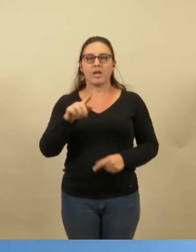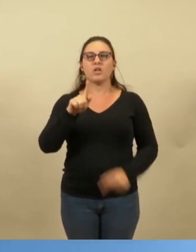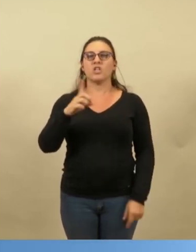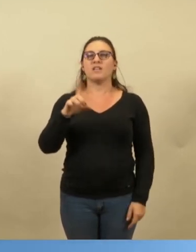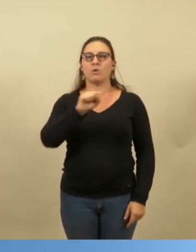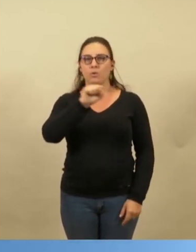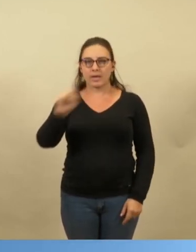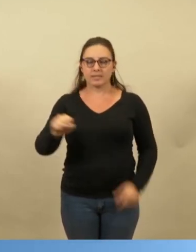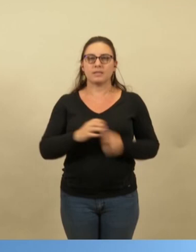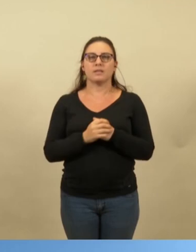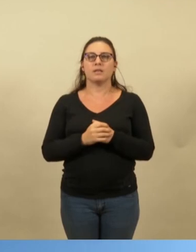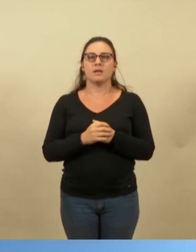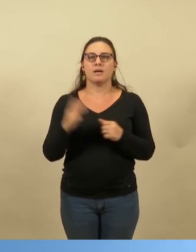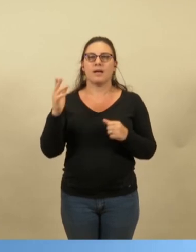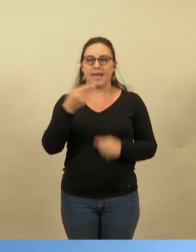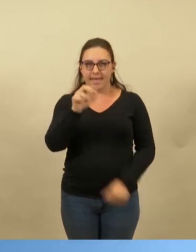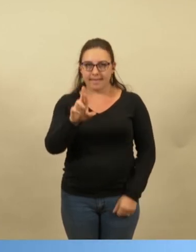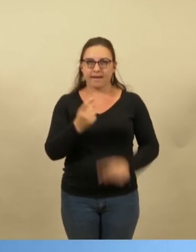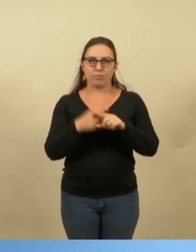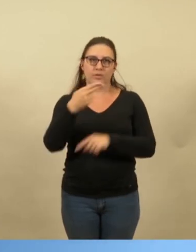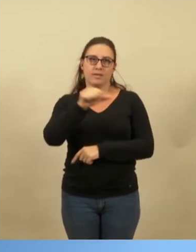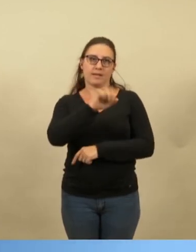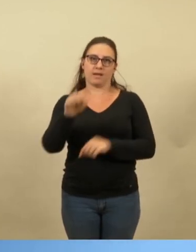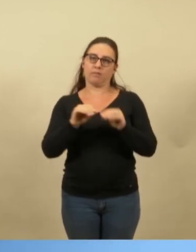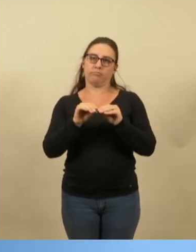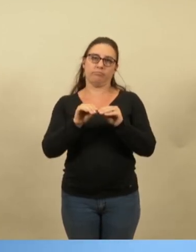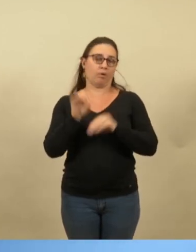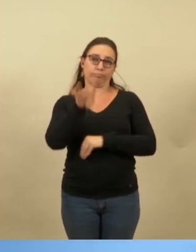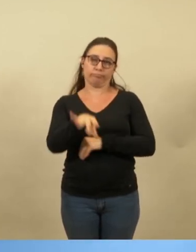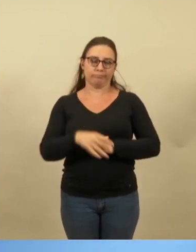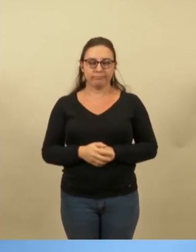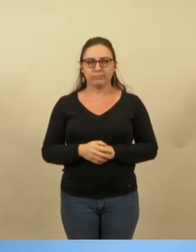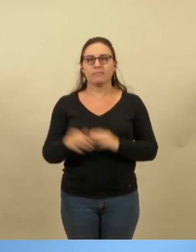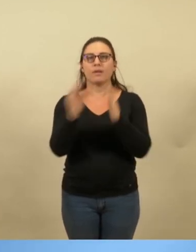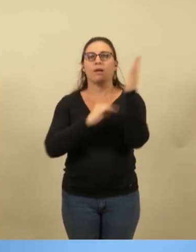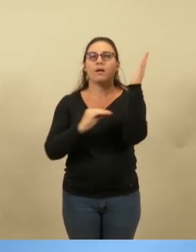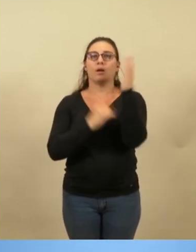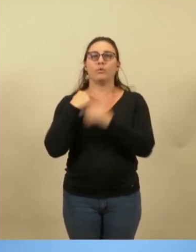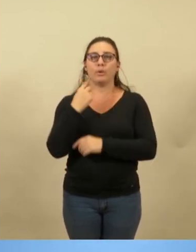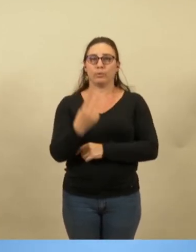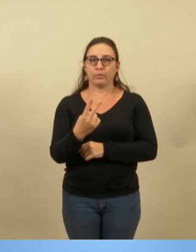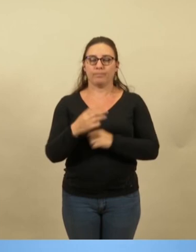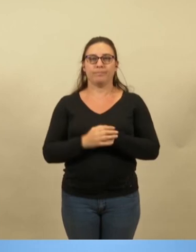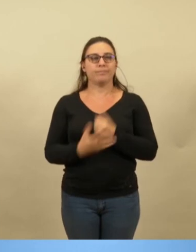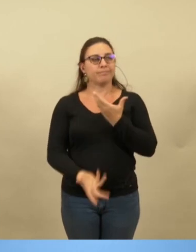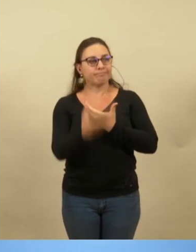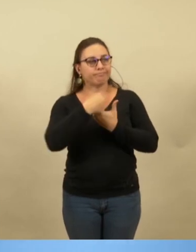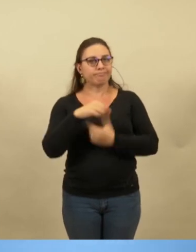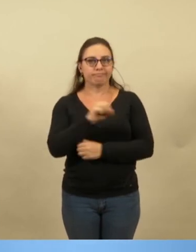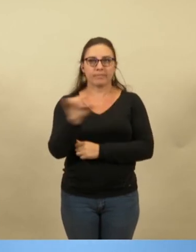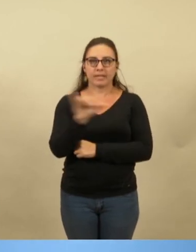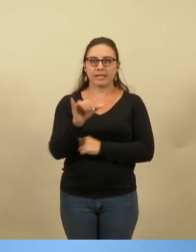NR NASA un moment repoussé avant de mon numéro 2 qui ne prend pas par au